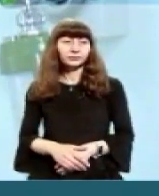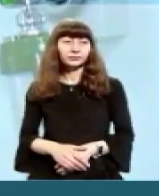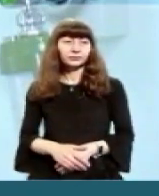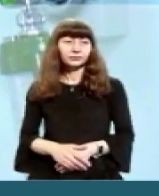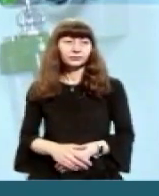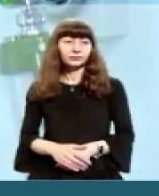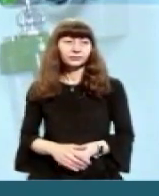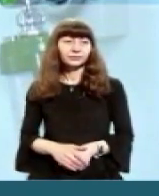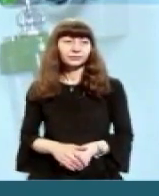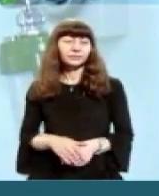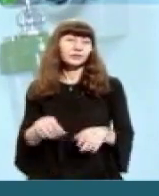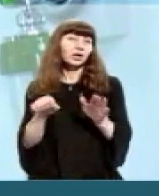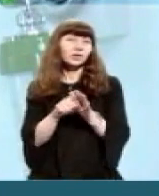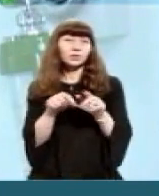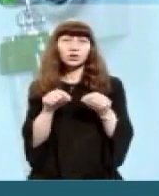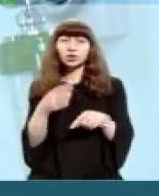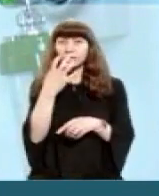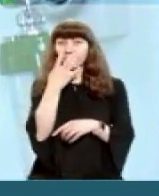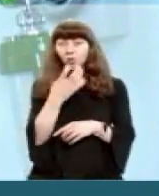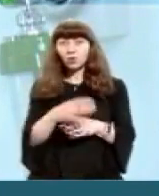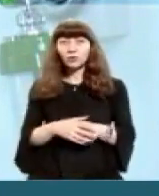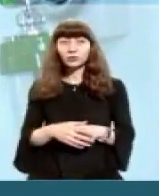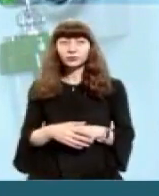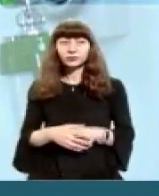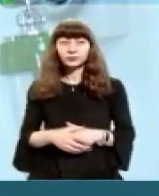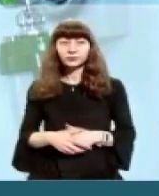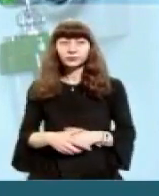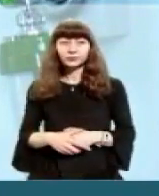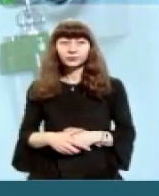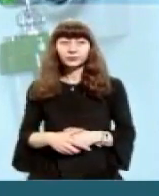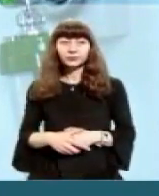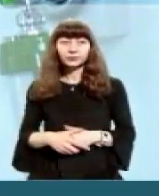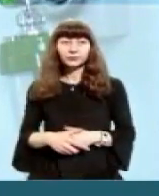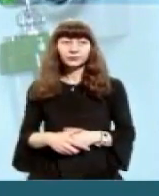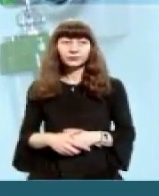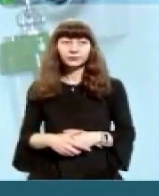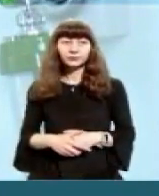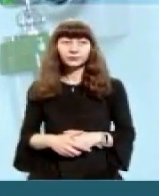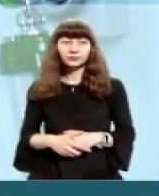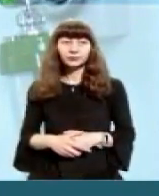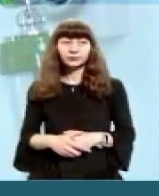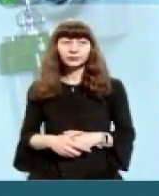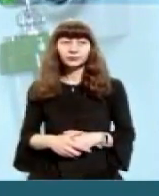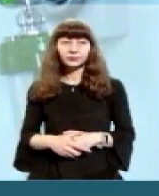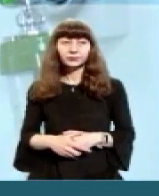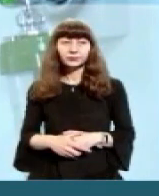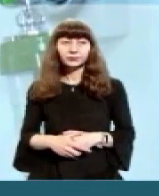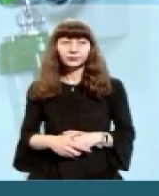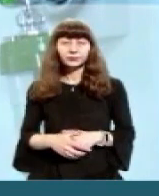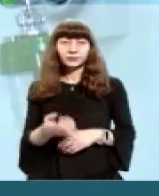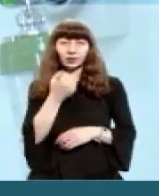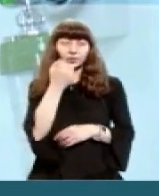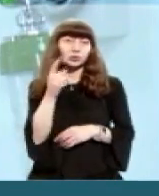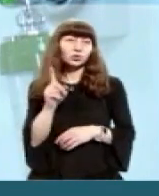воздуха. Зимой здесь достаточно тепло, нам даже жарко сейчас с вами, да? И благодаря тому, что